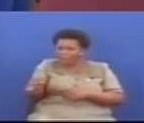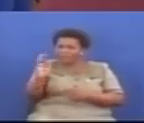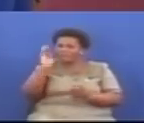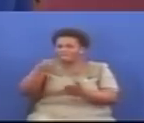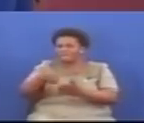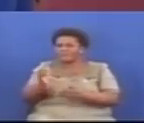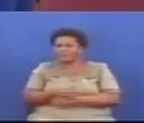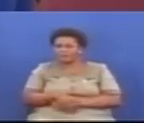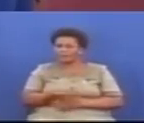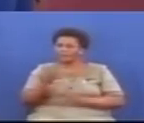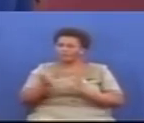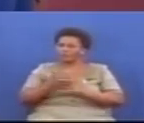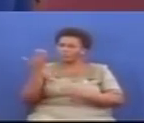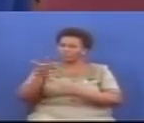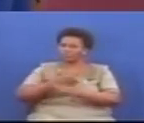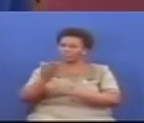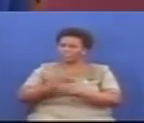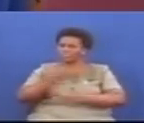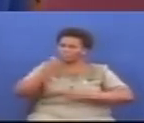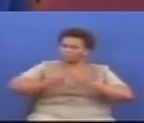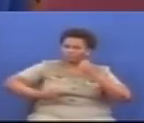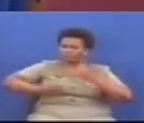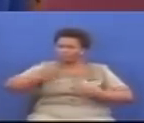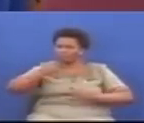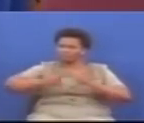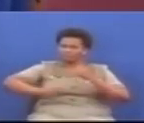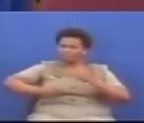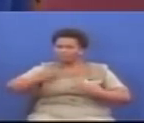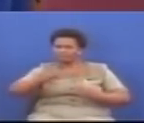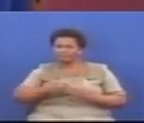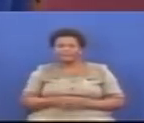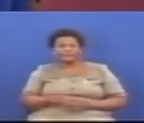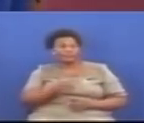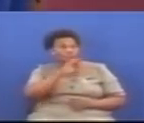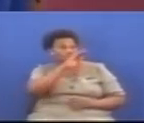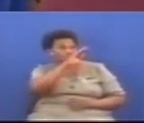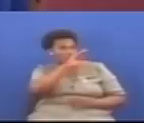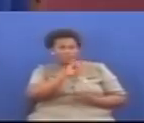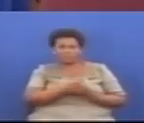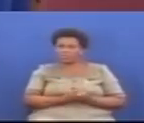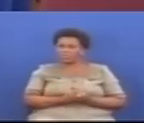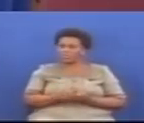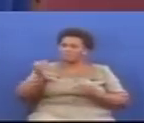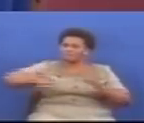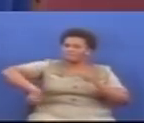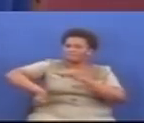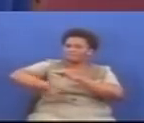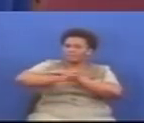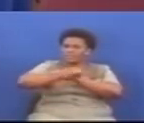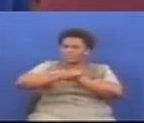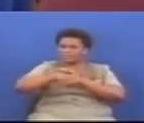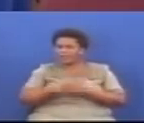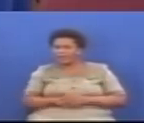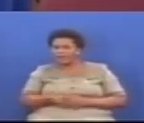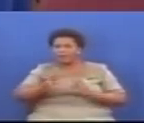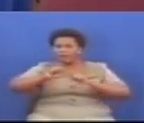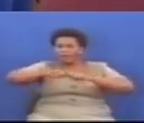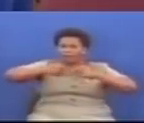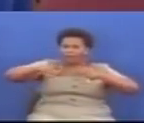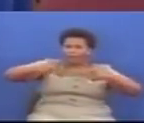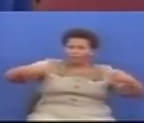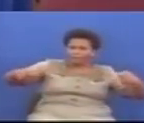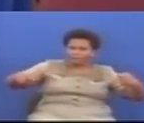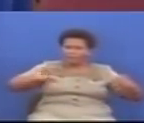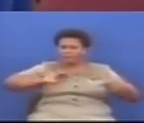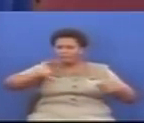Baadaye jioni kwenye michezo uwanja wa Jamhuri kutakuwa na basketball wanaume peke yake, kutakuwa na kuvuta kamba wanaume